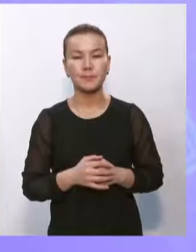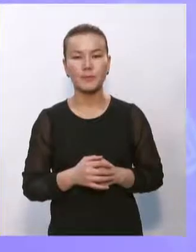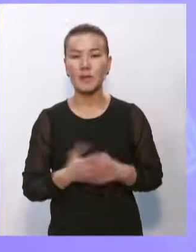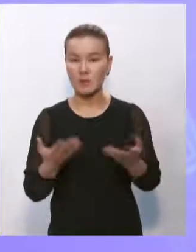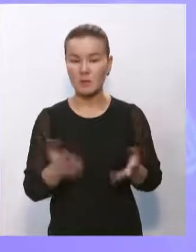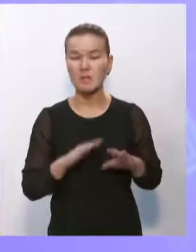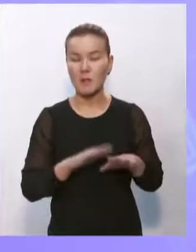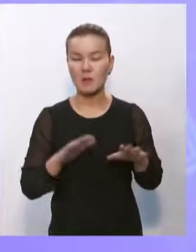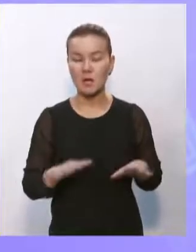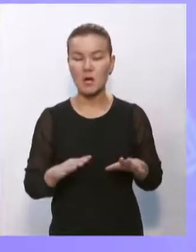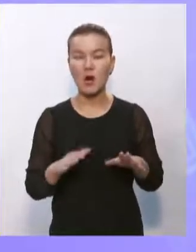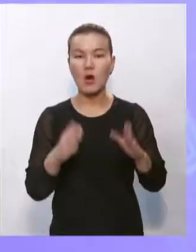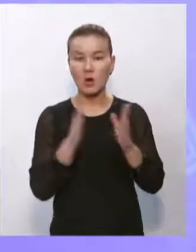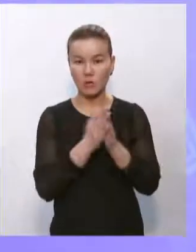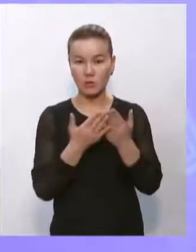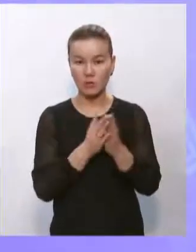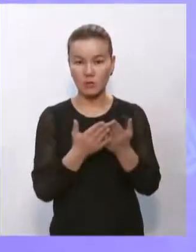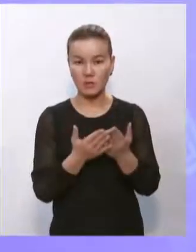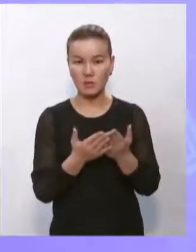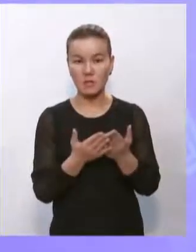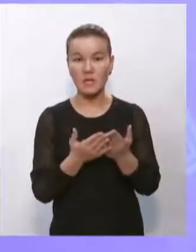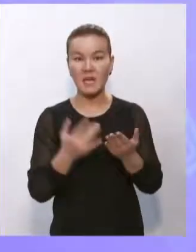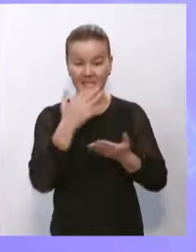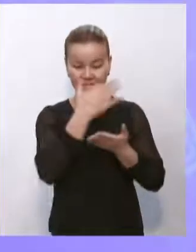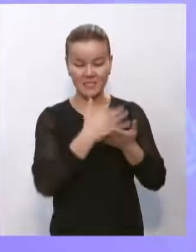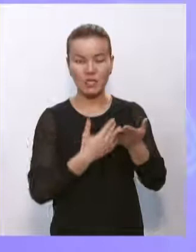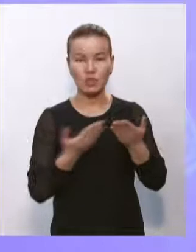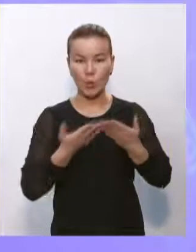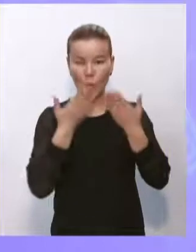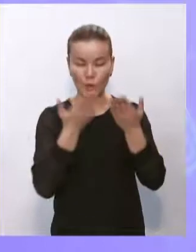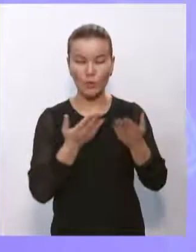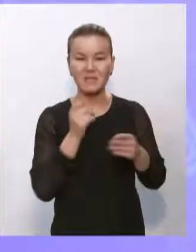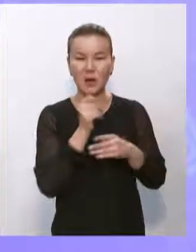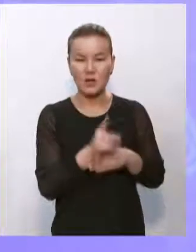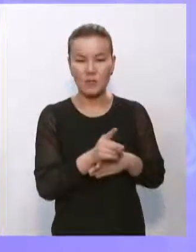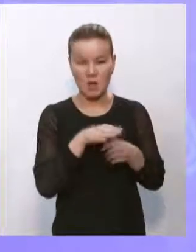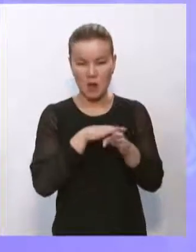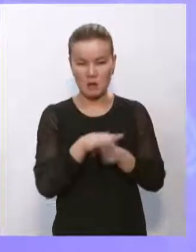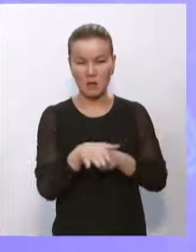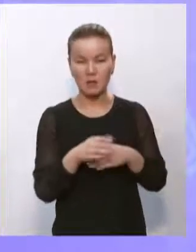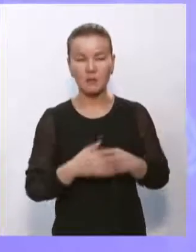Эмесе балдар, окуу китебиндеги текстти окуп, тапшырманы аткаргыла.